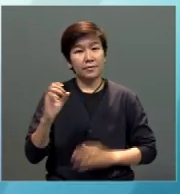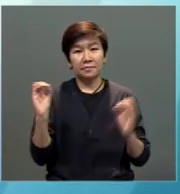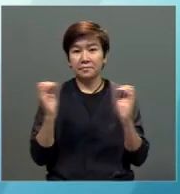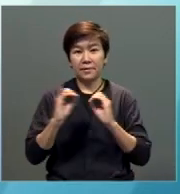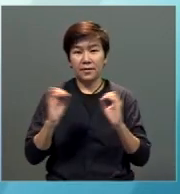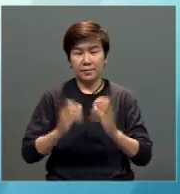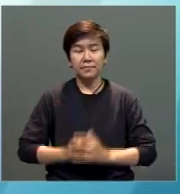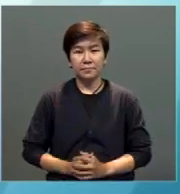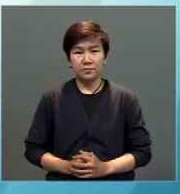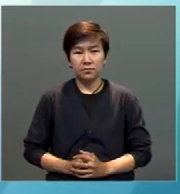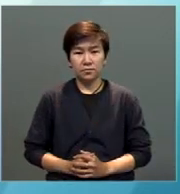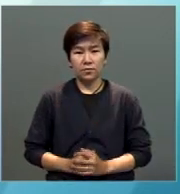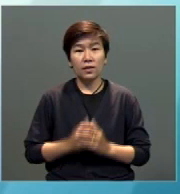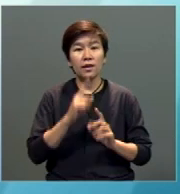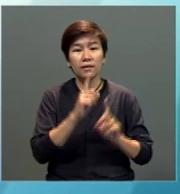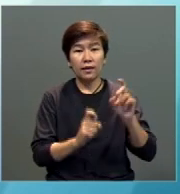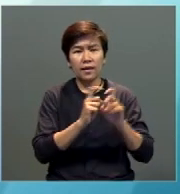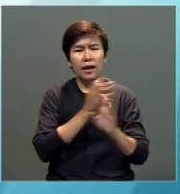หลักที่เราอยากจะเห็นภาพนี้อยู่นะครับก็ต้องขอบพระคุณทุกๆท่านนะครับเสียชีวิตวันนี้ไม่มีเพิ่มเติมก็ยังคงไว้อยู่ที่ที่47